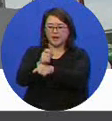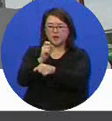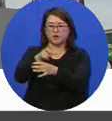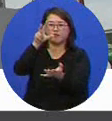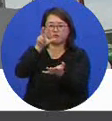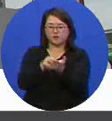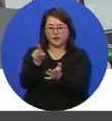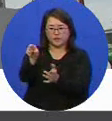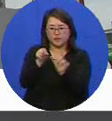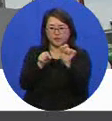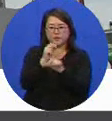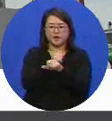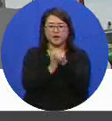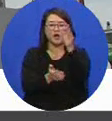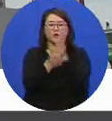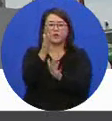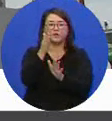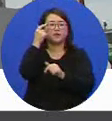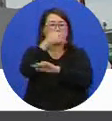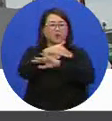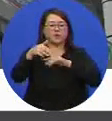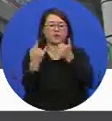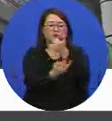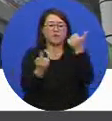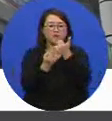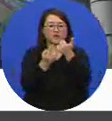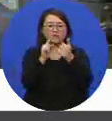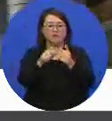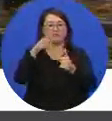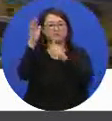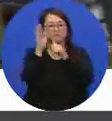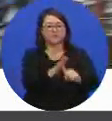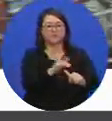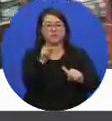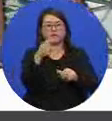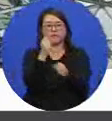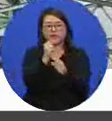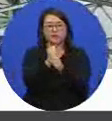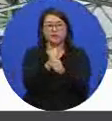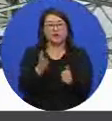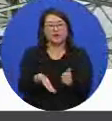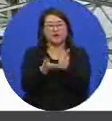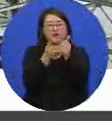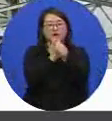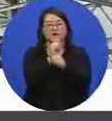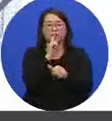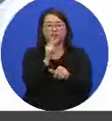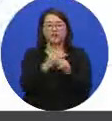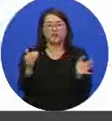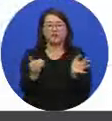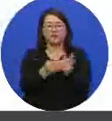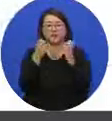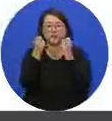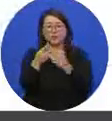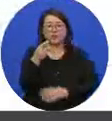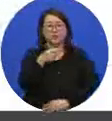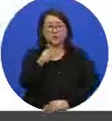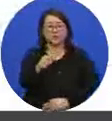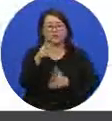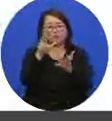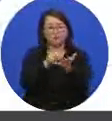짚어 도시계획위원회에서 부결을 이끌어냈다고 선정 이유를 밝혔습니다. 또 신재생에너지 시설의